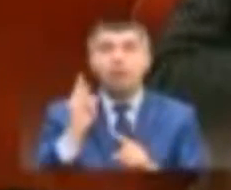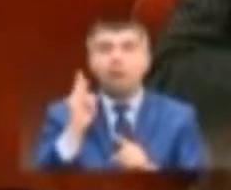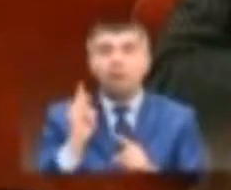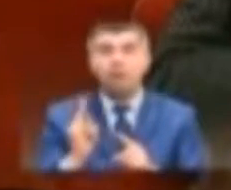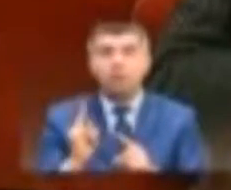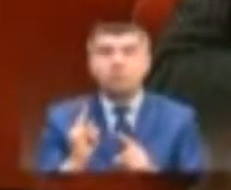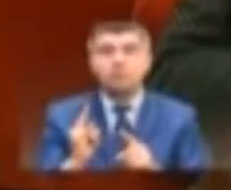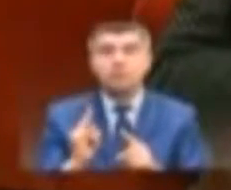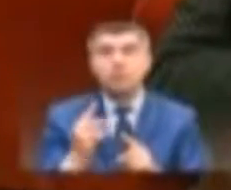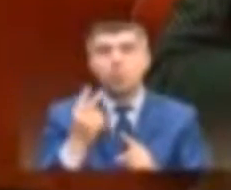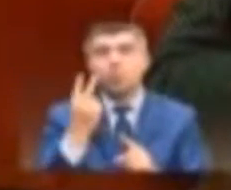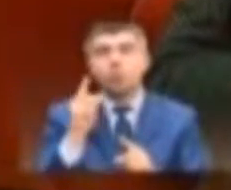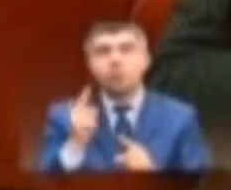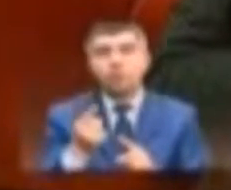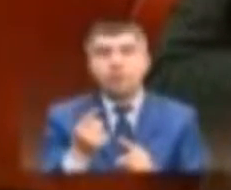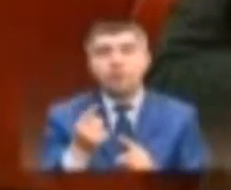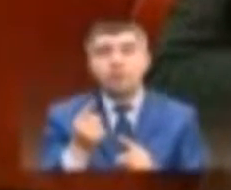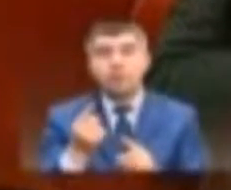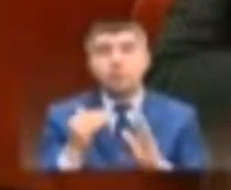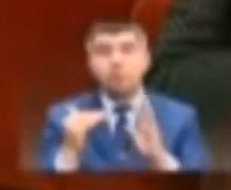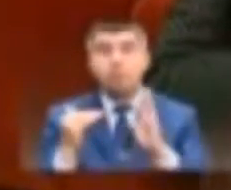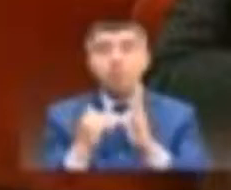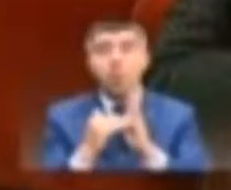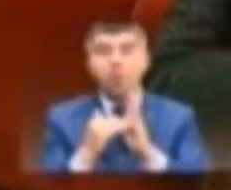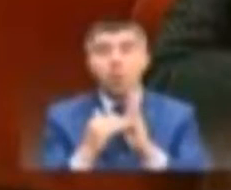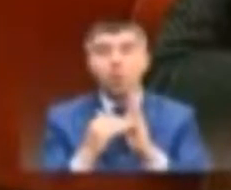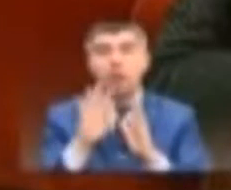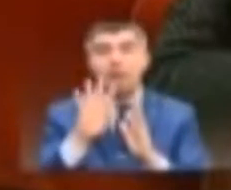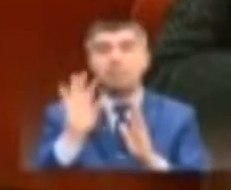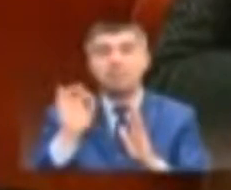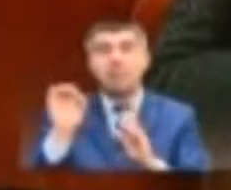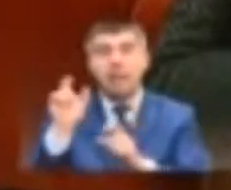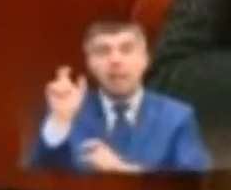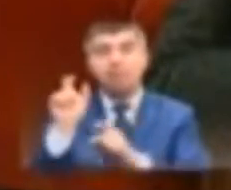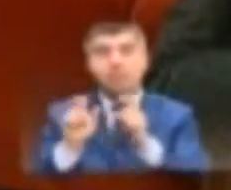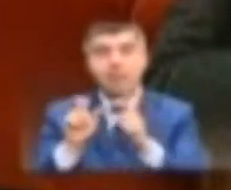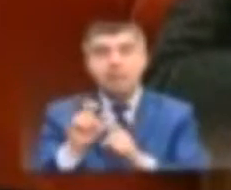من 2.5 مليون في 2001 ل